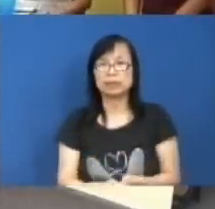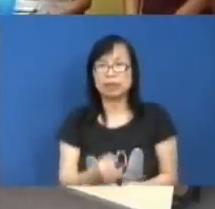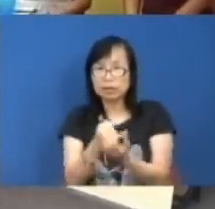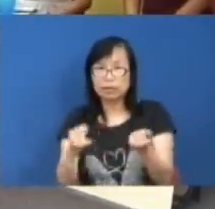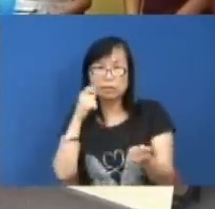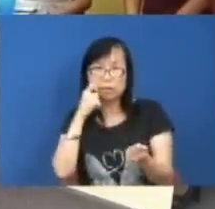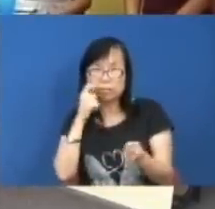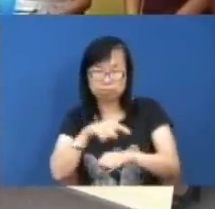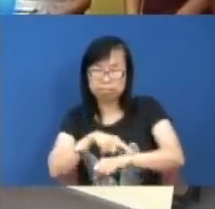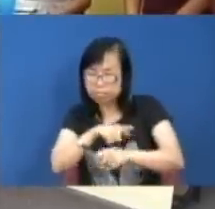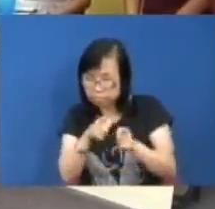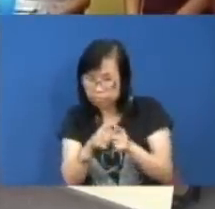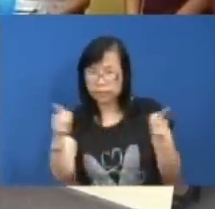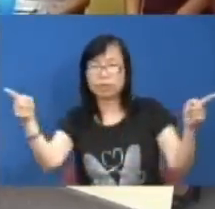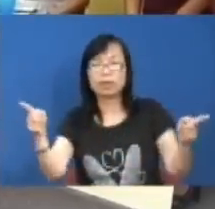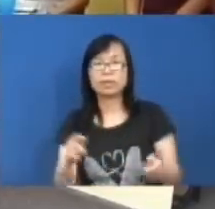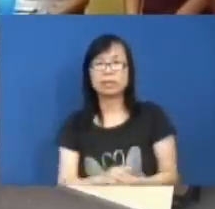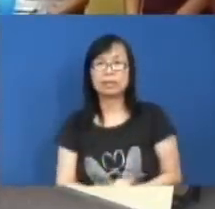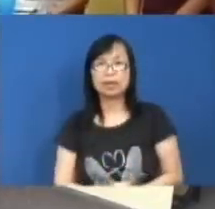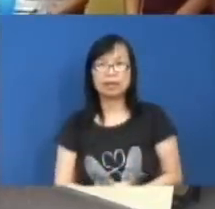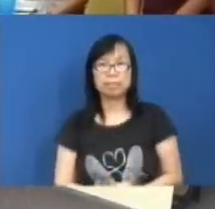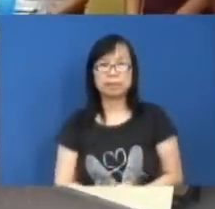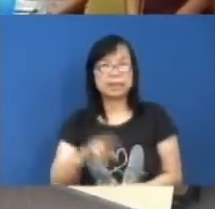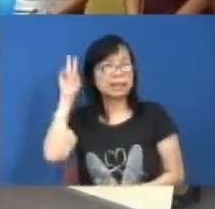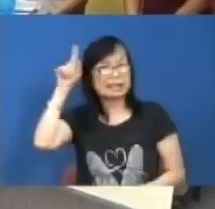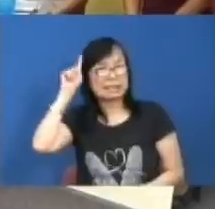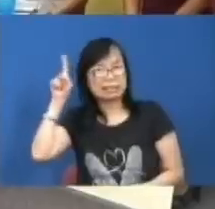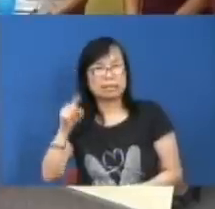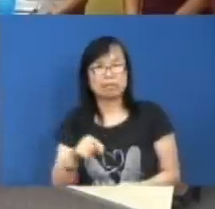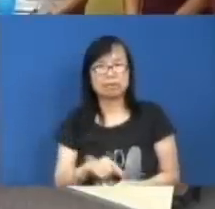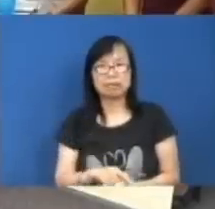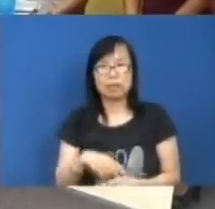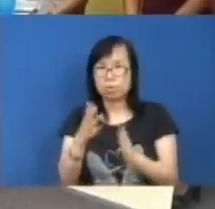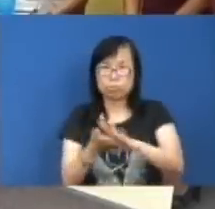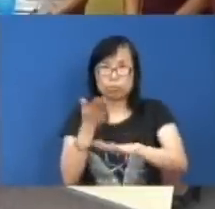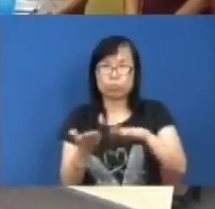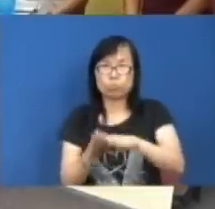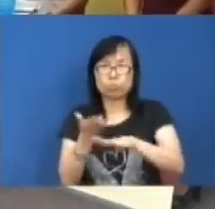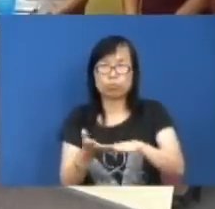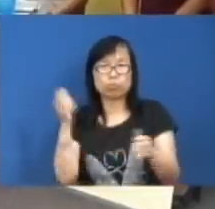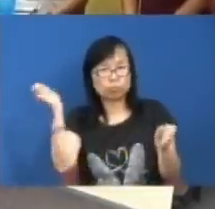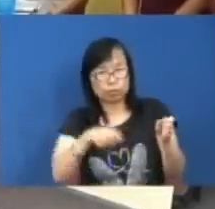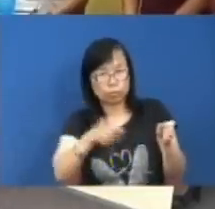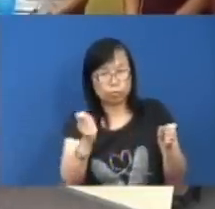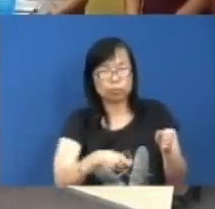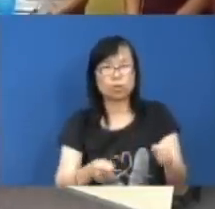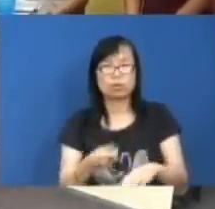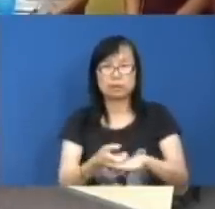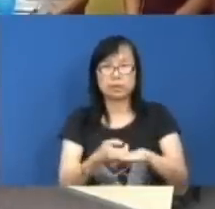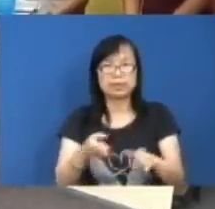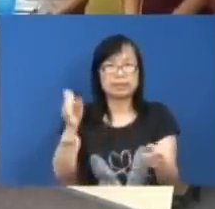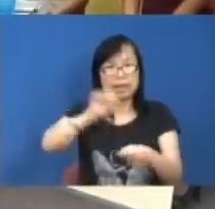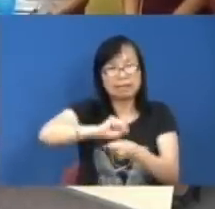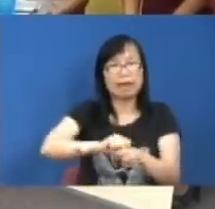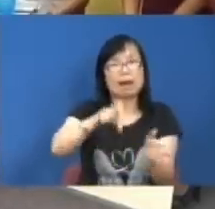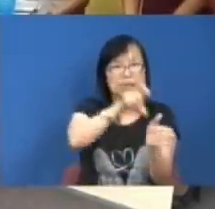越嚟越長久嘅。咁啊，整咗就唔使下下咁大功夫，一定要重新作過曬啲黐皮石，重新鋪個瓦仔咯。因為對